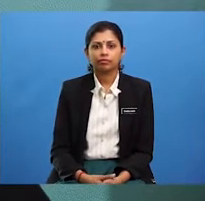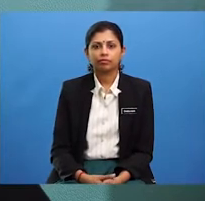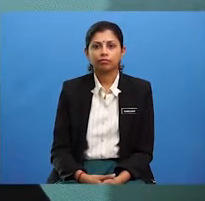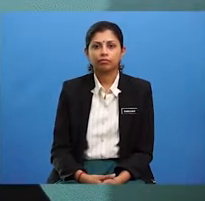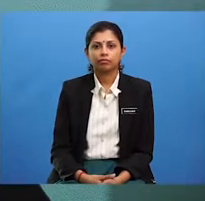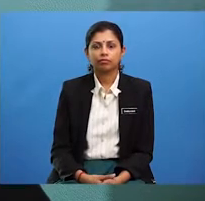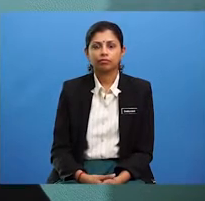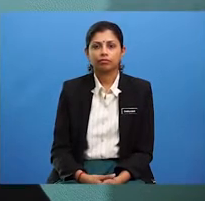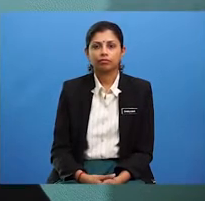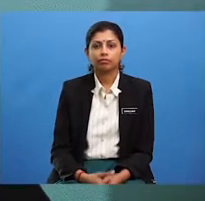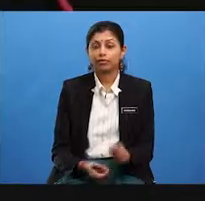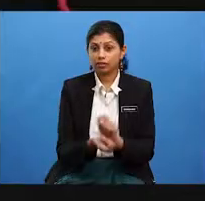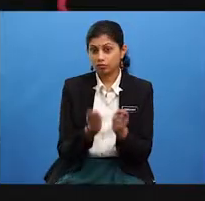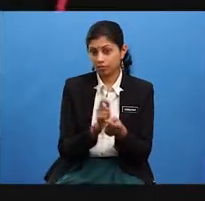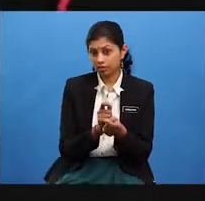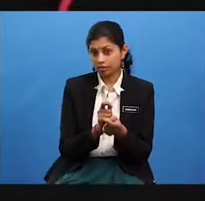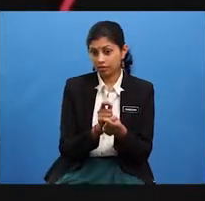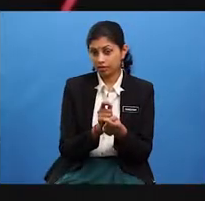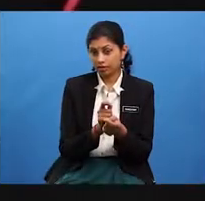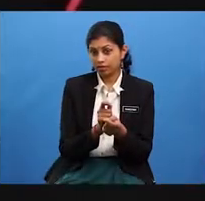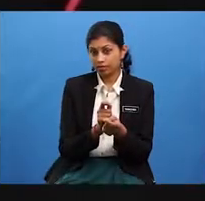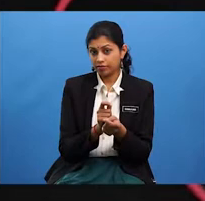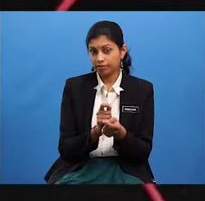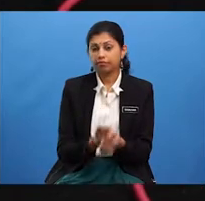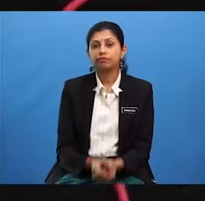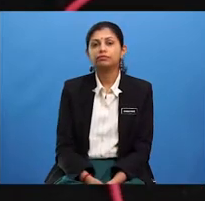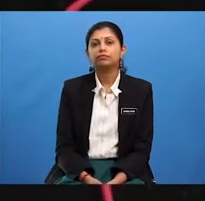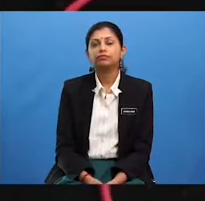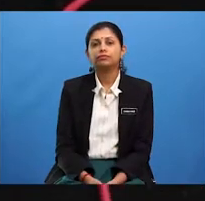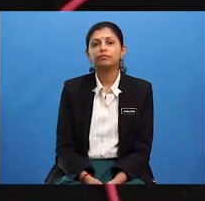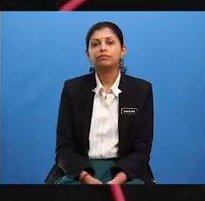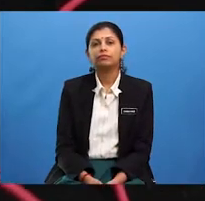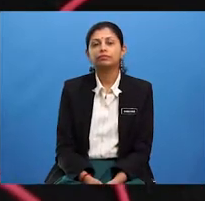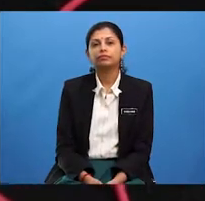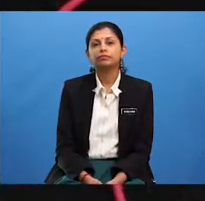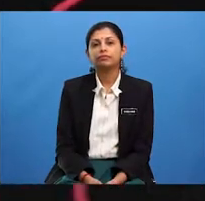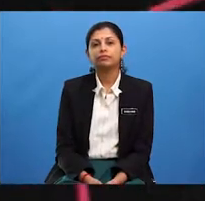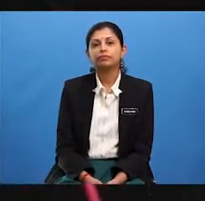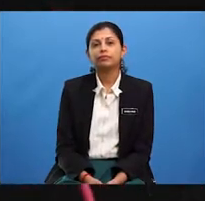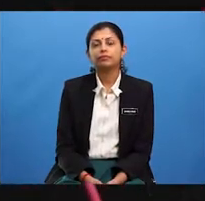Apa kata kita cuba dengan batang aiskrim? Ia diperbuat daripada kayu.